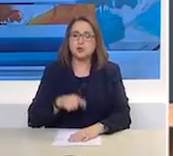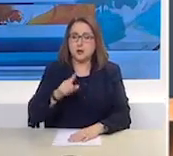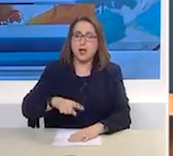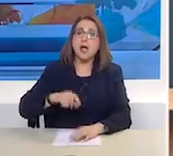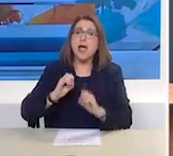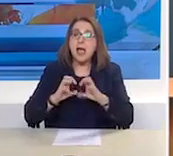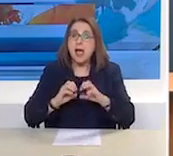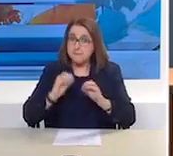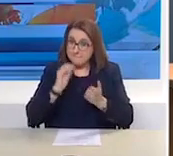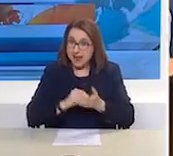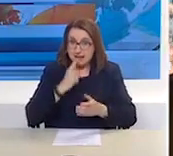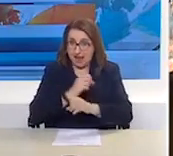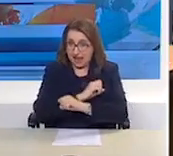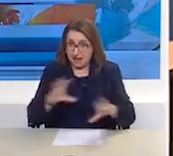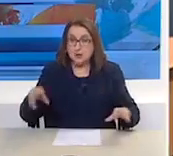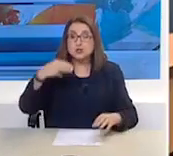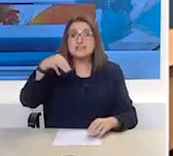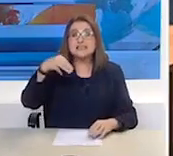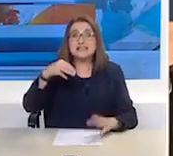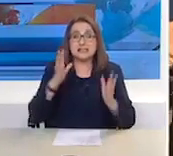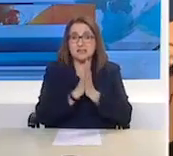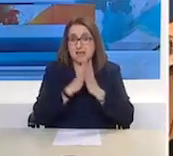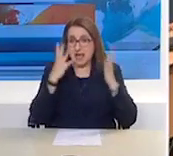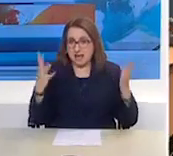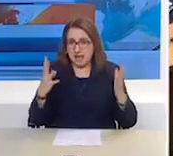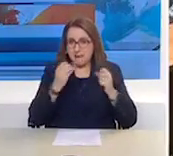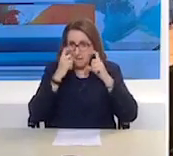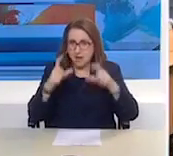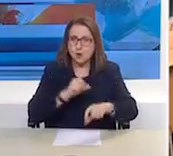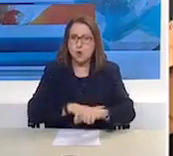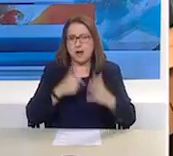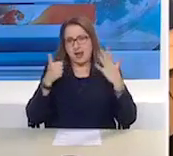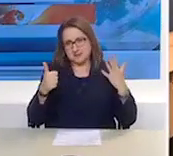θα πραγματοποιηθεί την 3η 19 Μαΐου στις 6 το απόγευμα. Σας ευχαριστούμε πολύ.